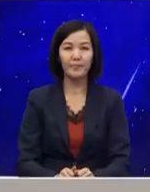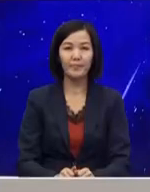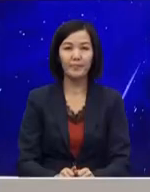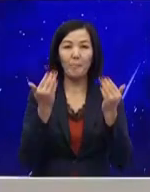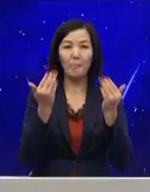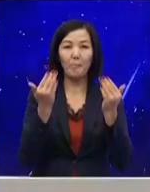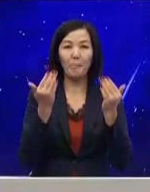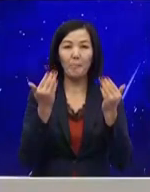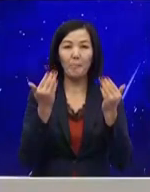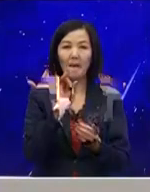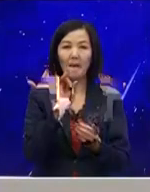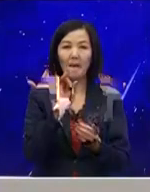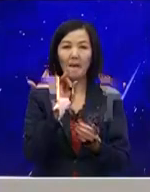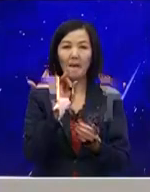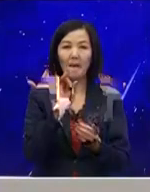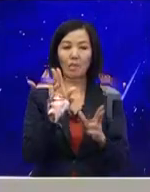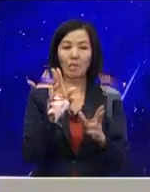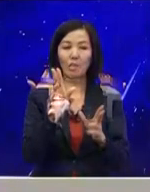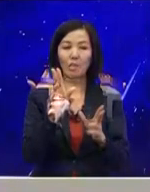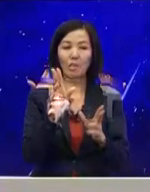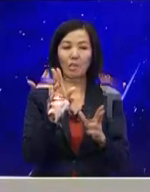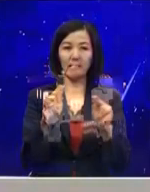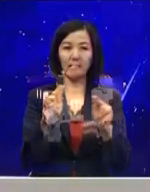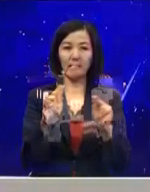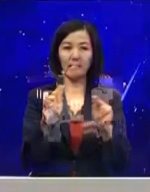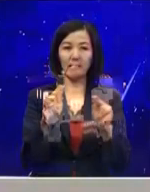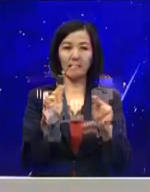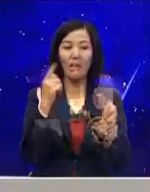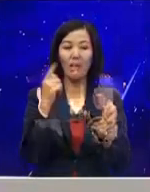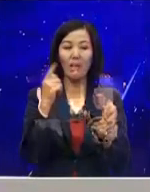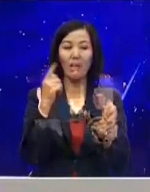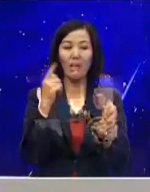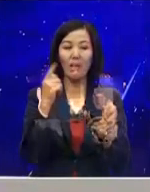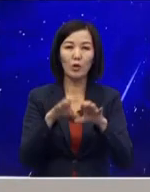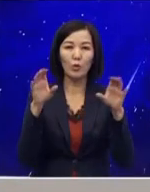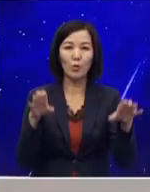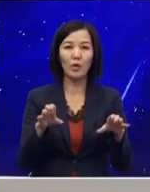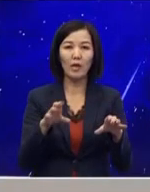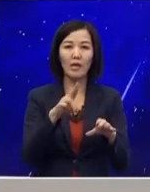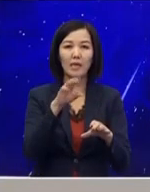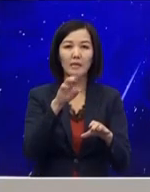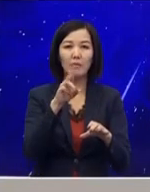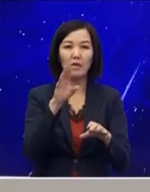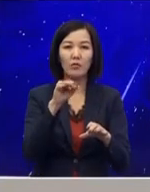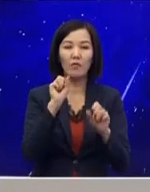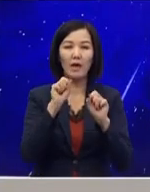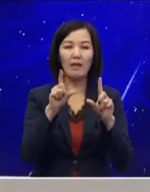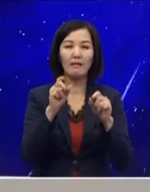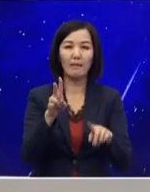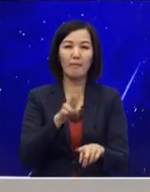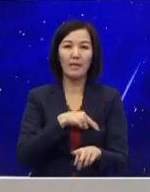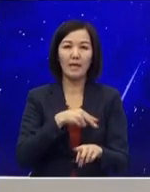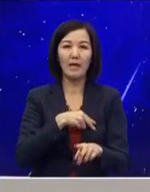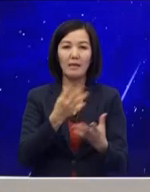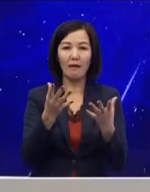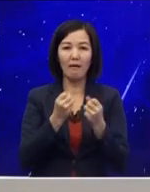Еңбек еленумен құнды. Бүгін Қараталды ұлағатты ұстаз Кемел Тоқаев қорының төрайымы Валентина Спиридонова алтын барыс төсбелгісін